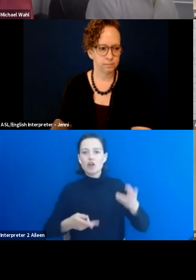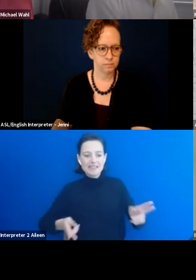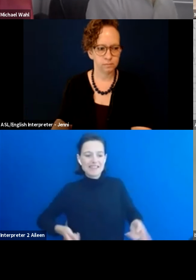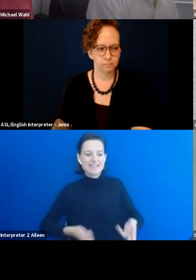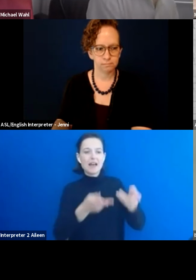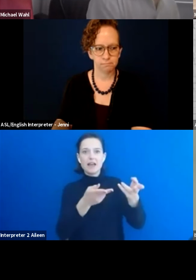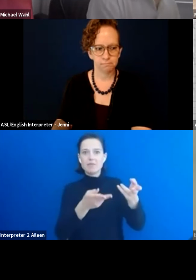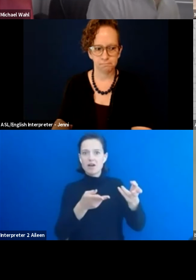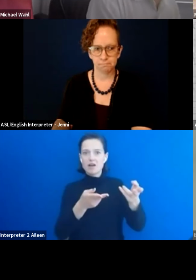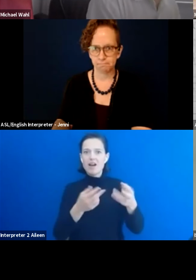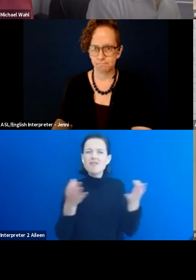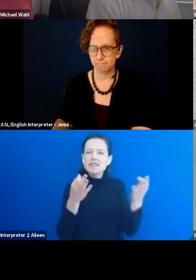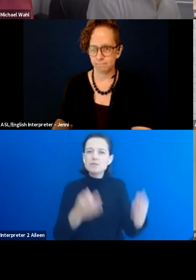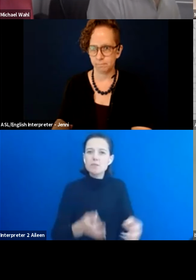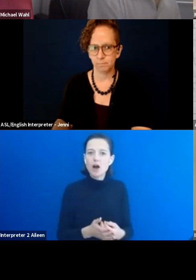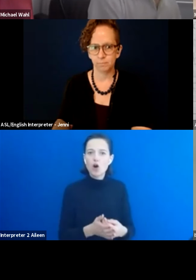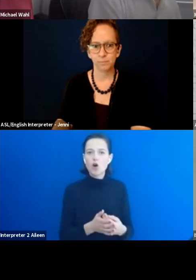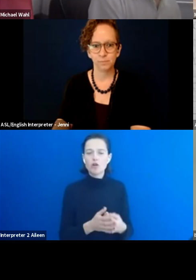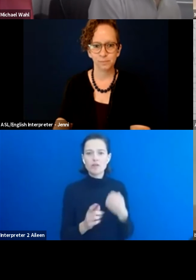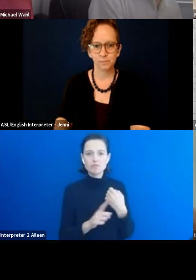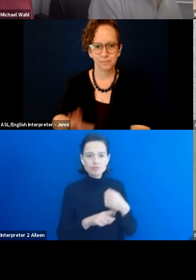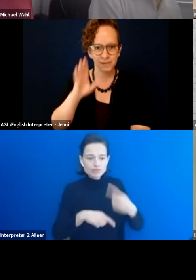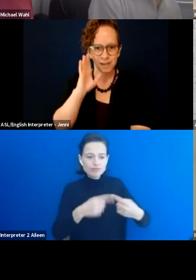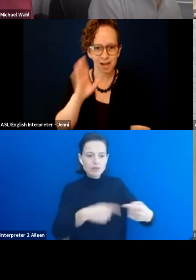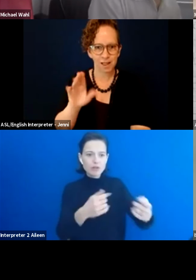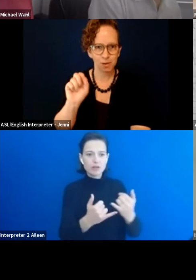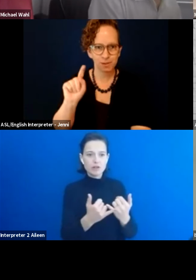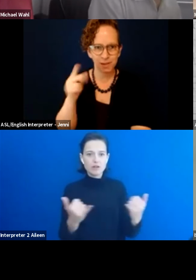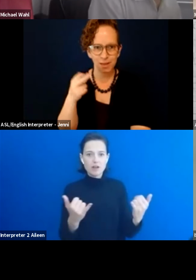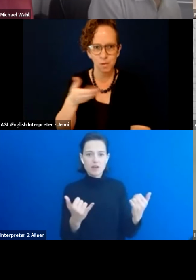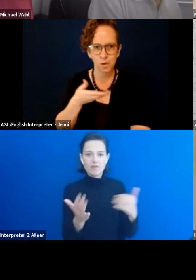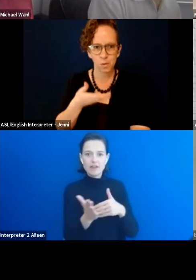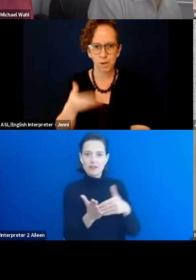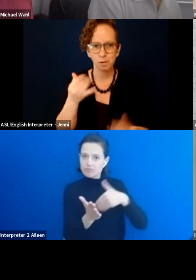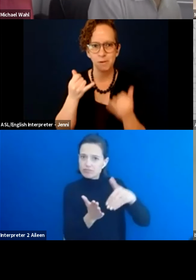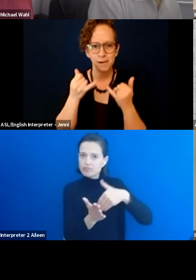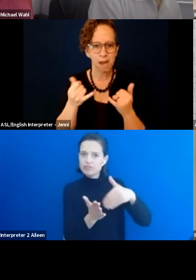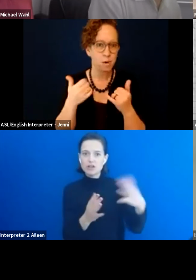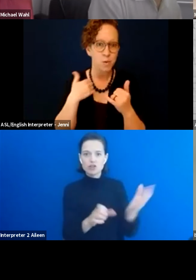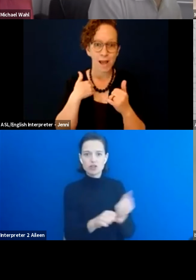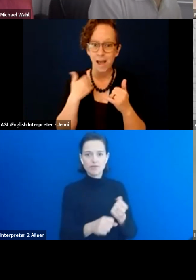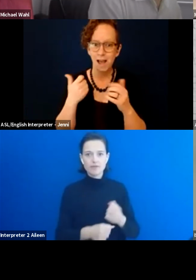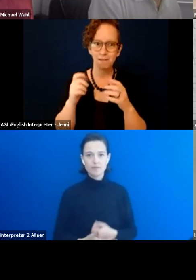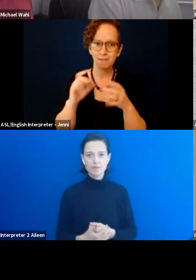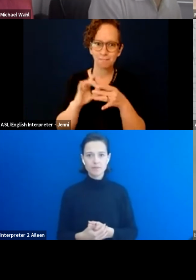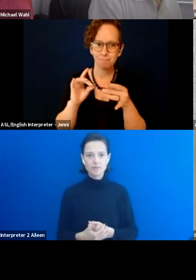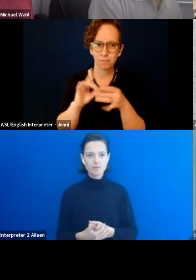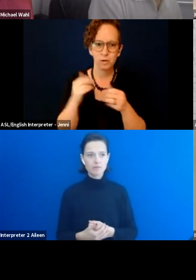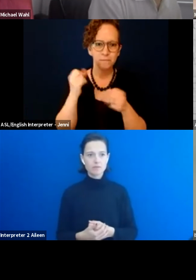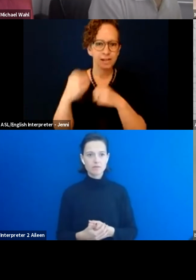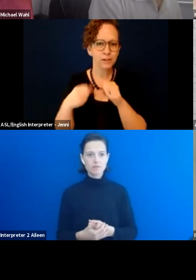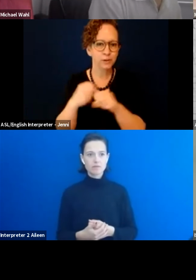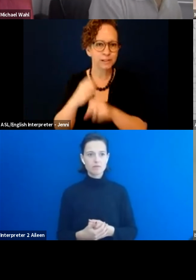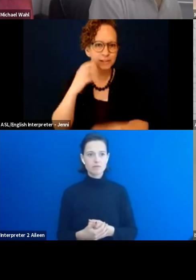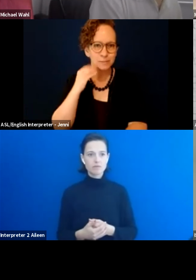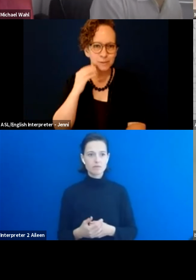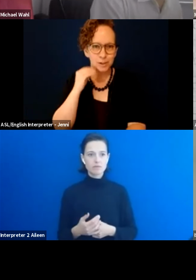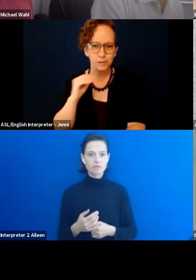voranzubringen? Hello, Seth. I would like to welcome you. Now you have the word. You have many years of